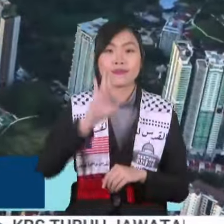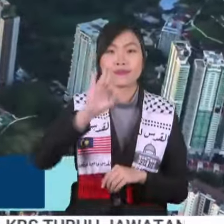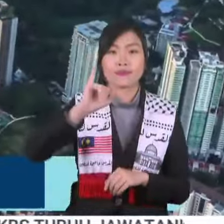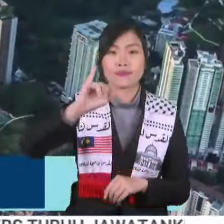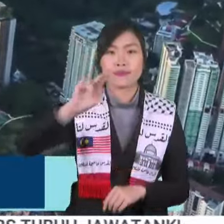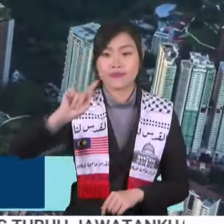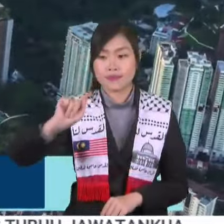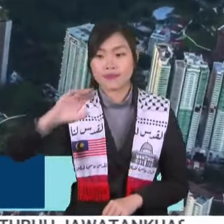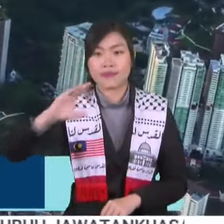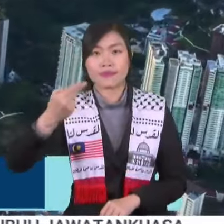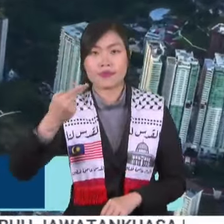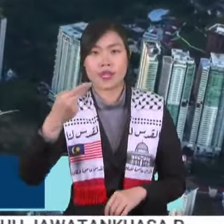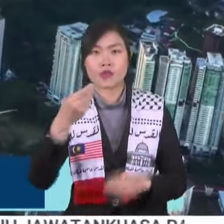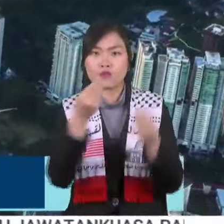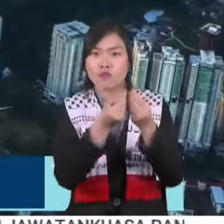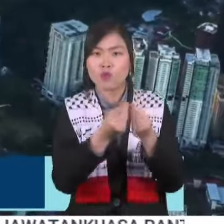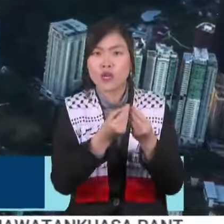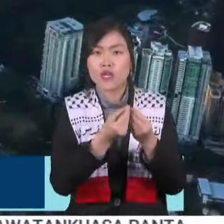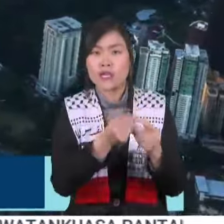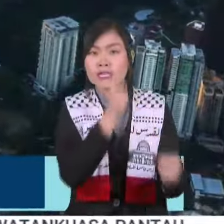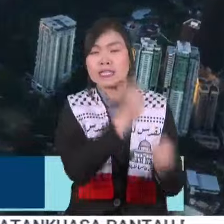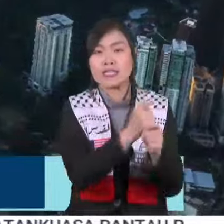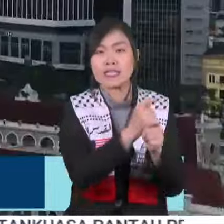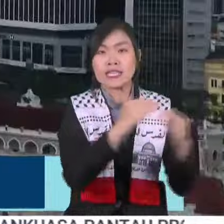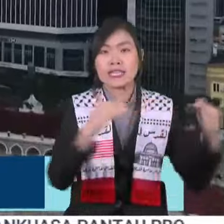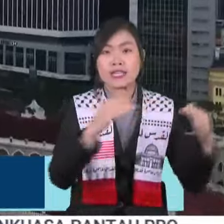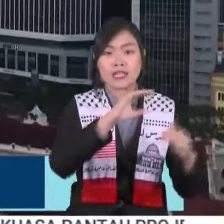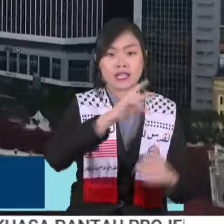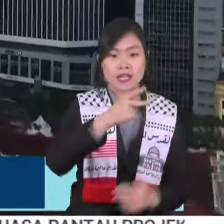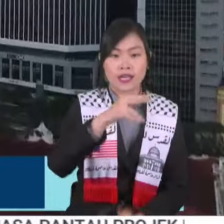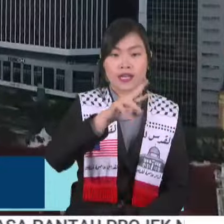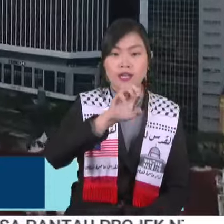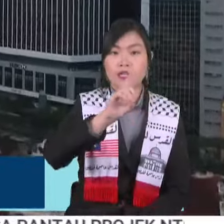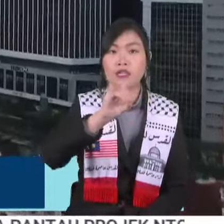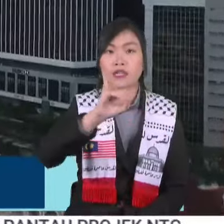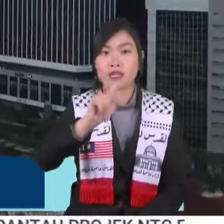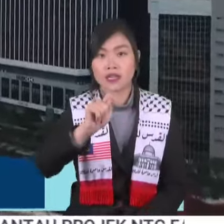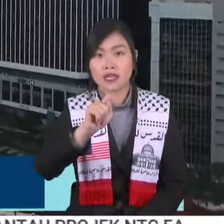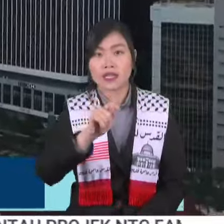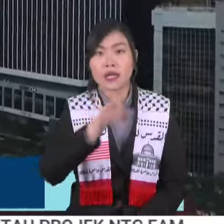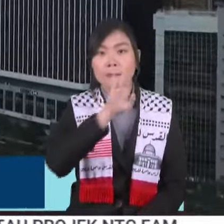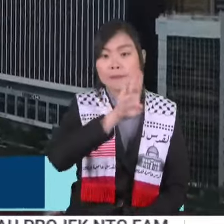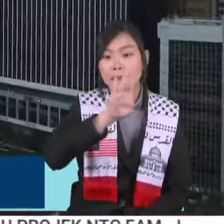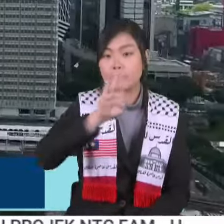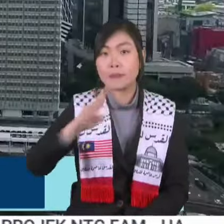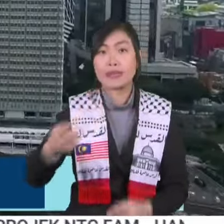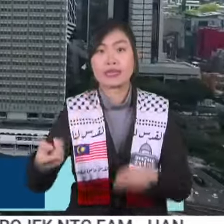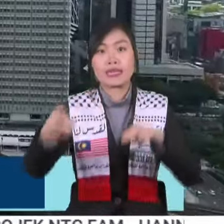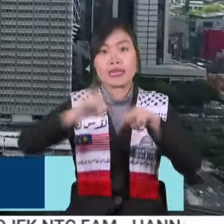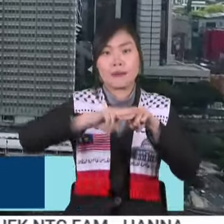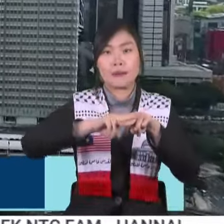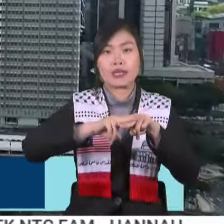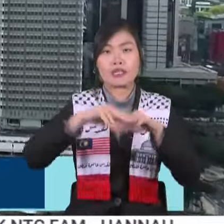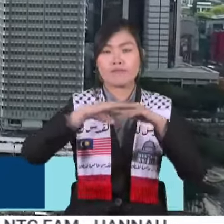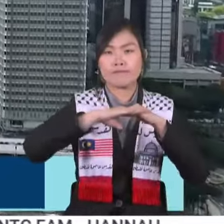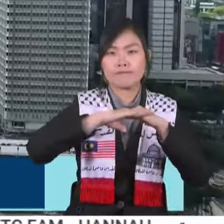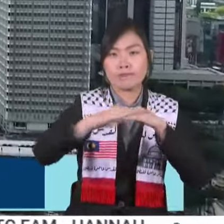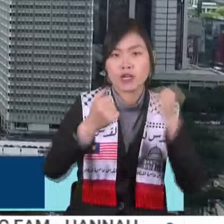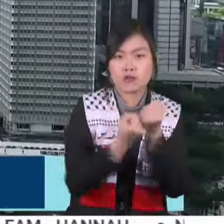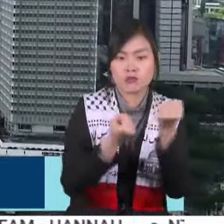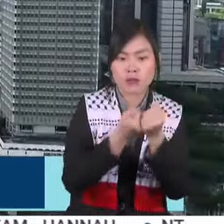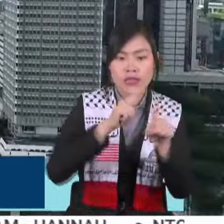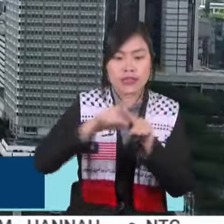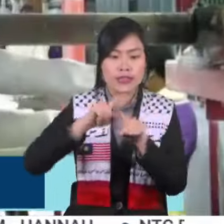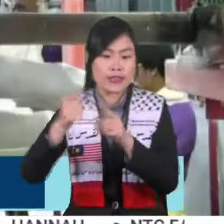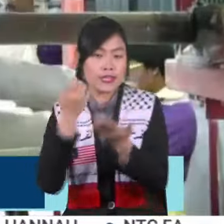Fitch Ratings mengekalkan penarafan kredit berdaulat Malaysia pada BBB tambah dengan prospek stabil disokong